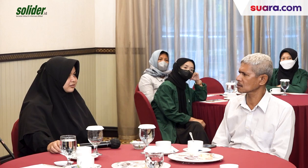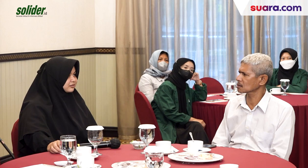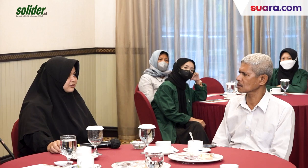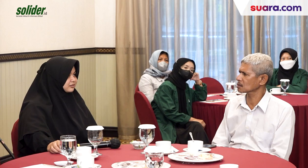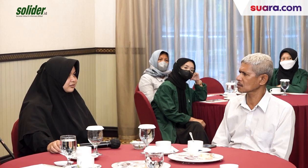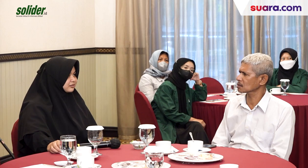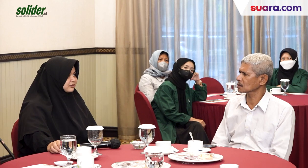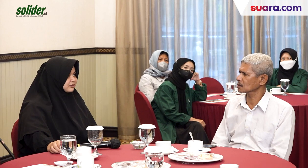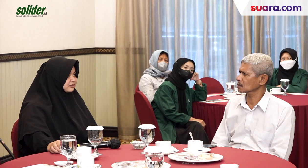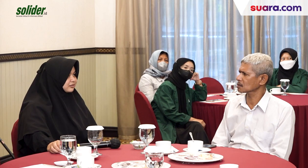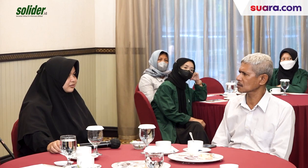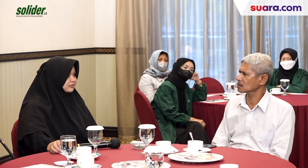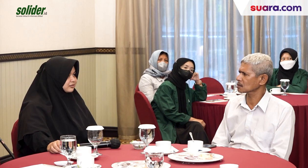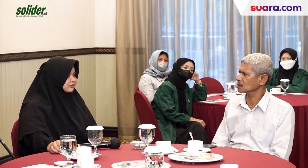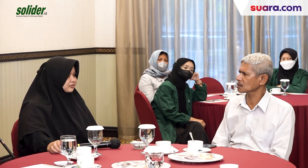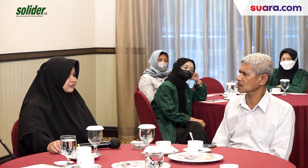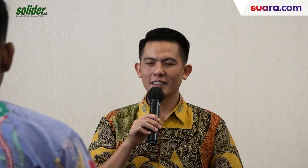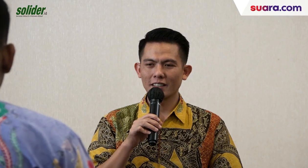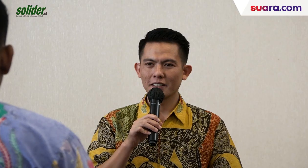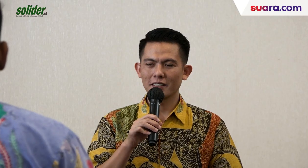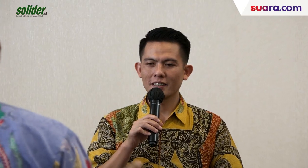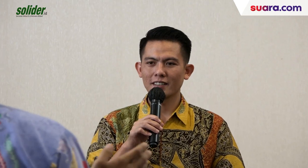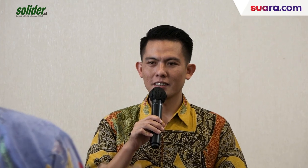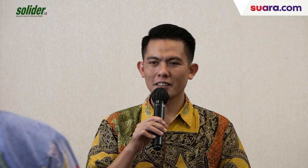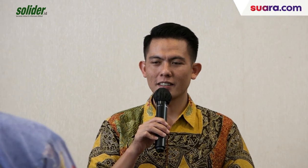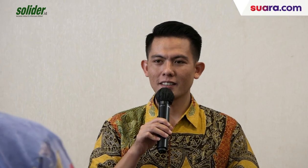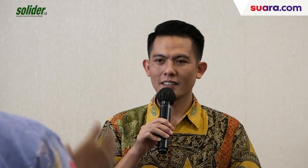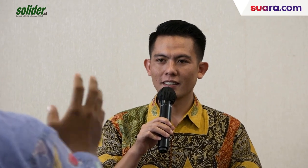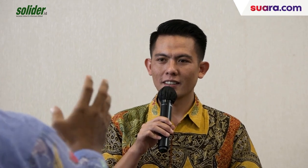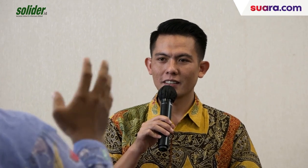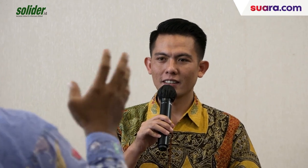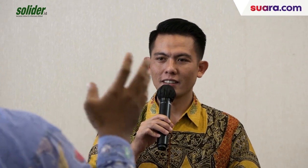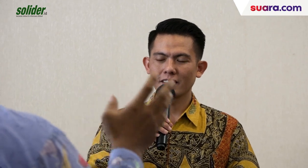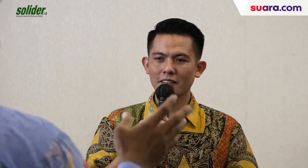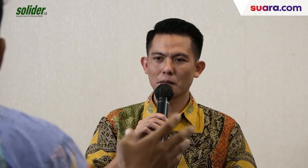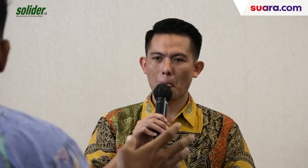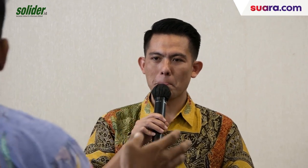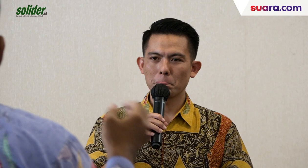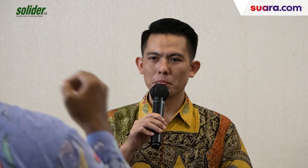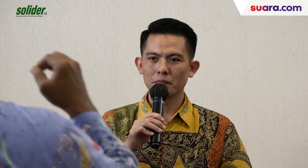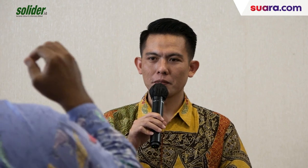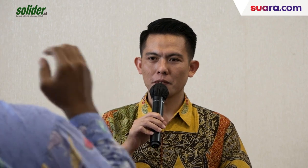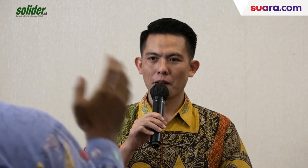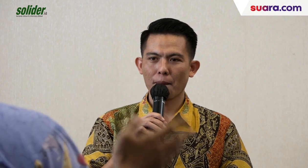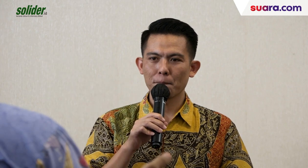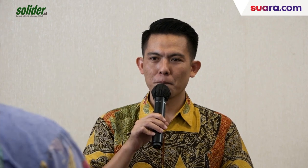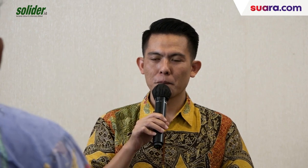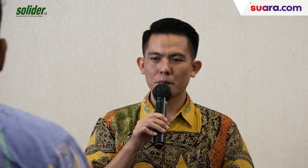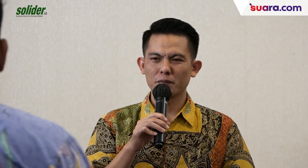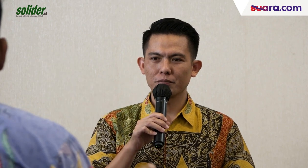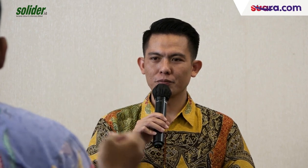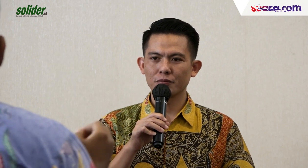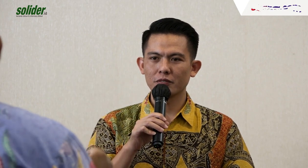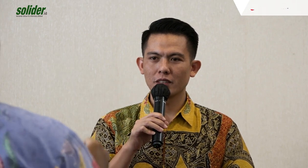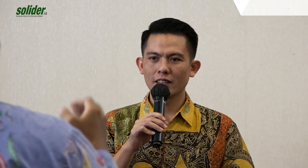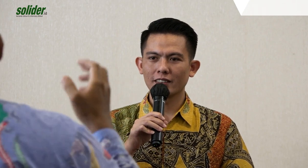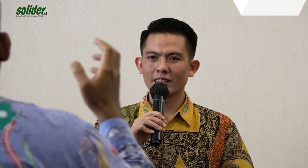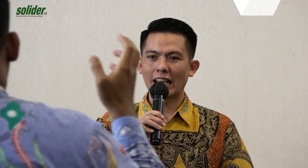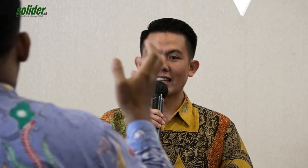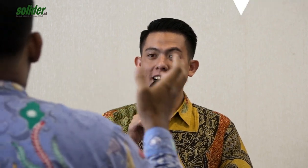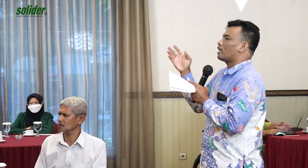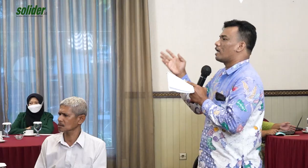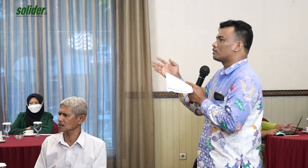sesuai dengan kebutuhan yang bersangkutan terhapa kebutuhannya pola komunikasinya Seperti apa Pak Andi tadi menyampaikan